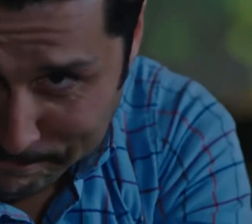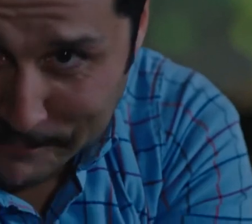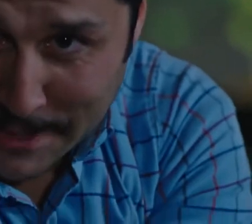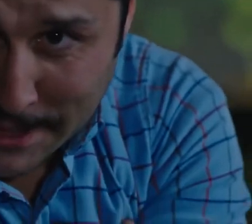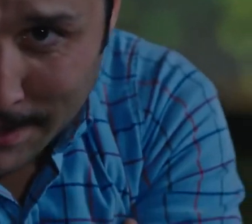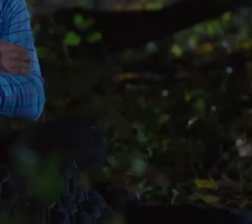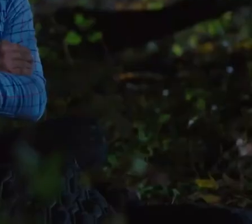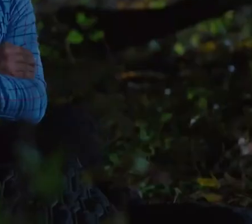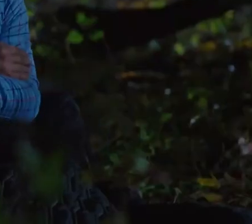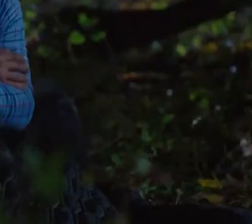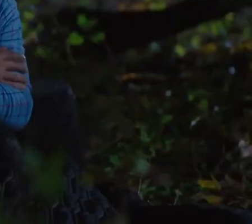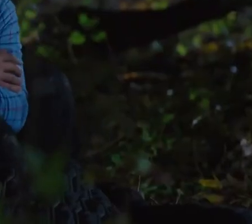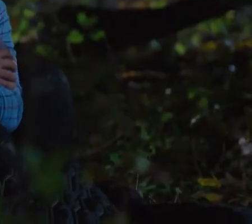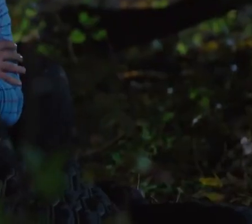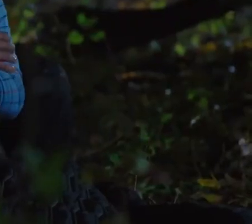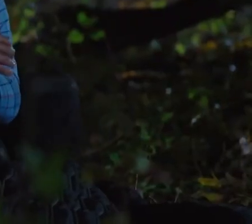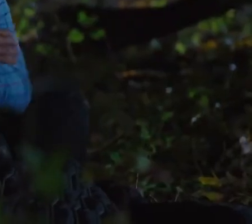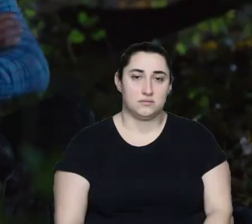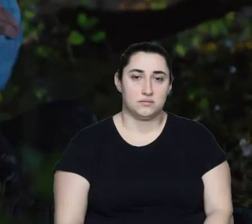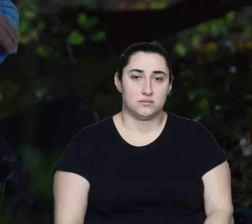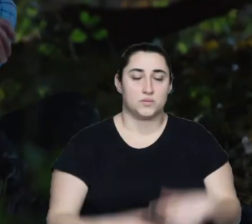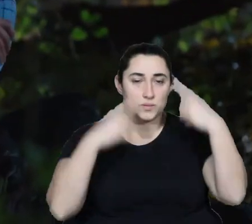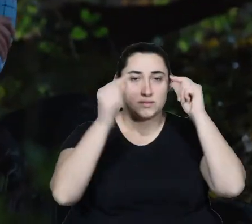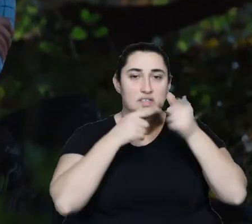Aysu'nun başı İsmail'in omzunda.